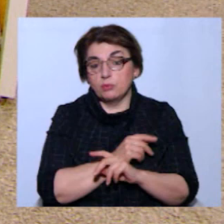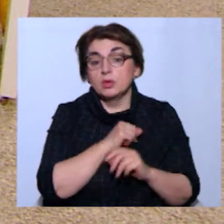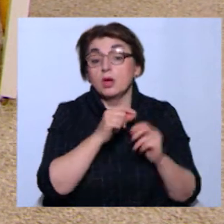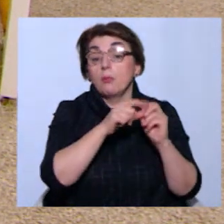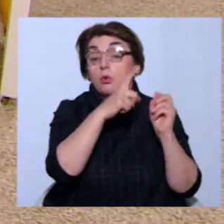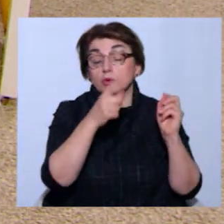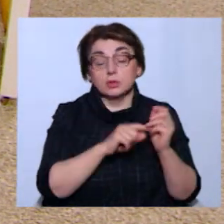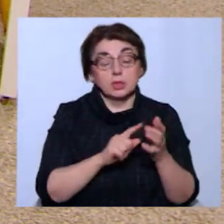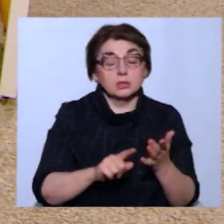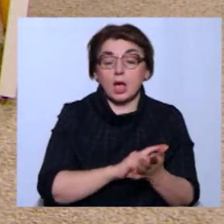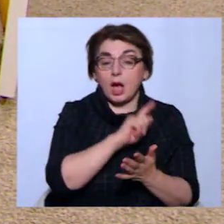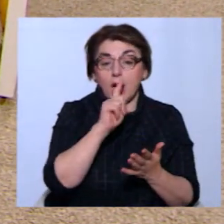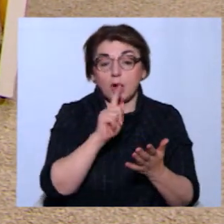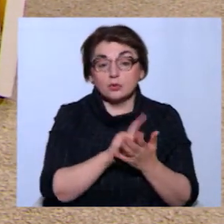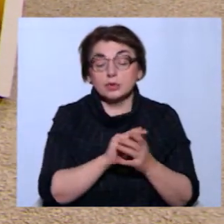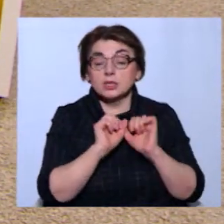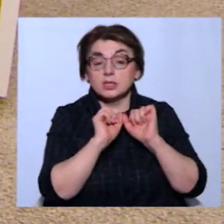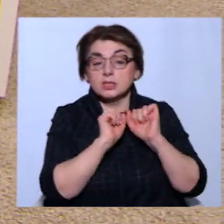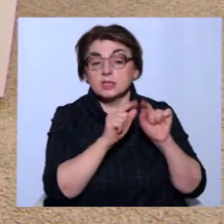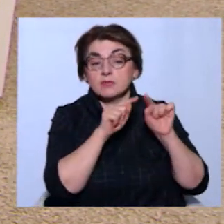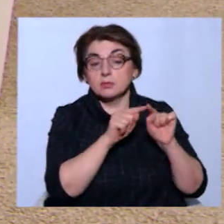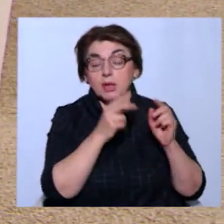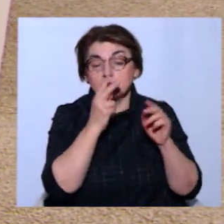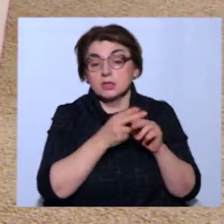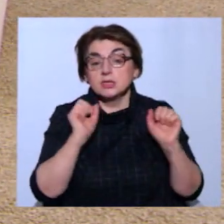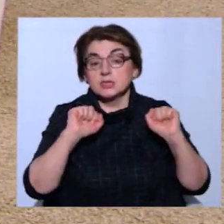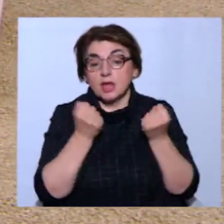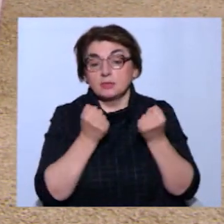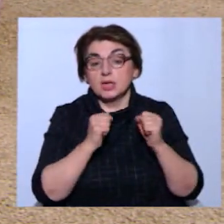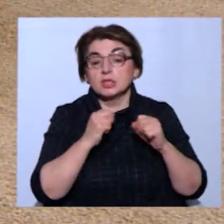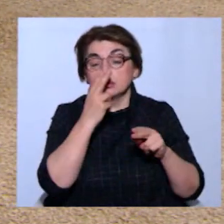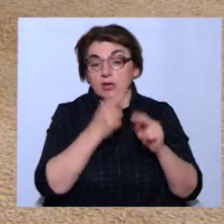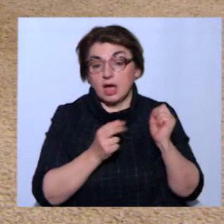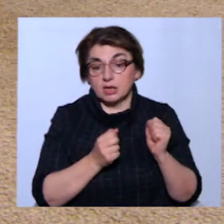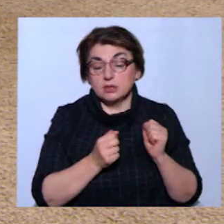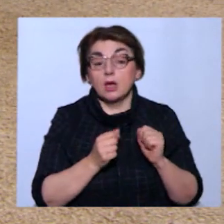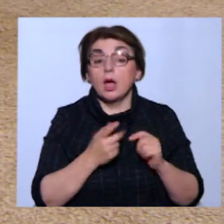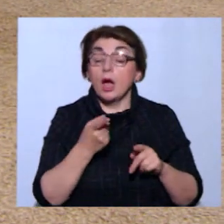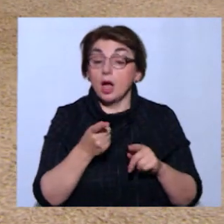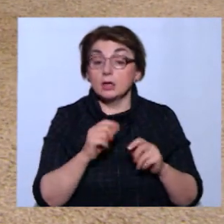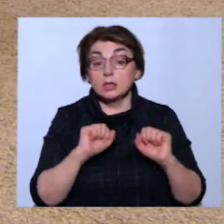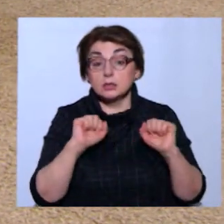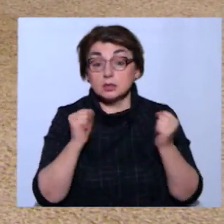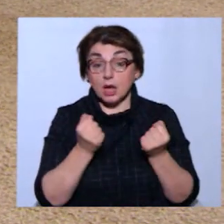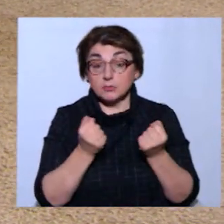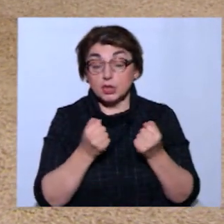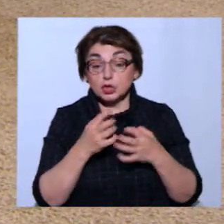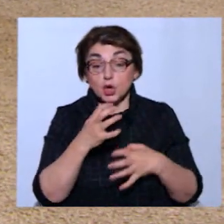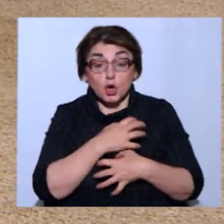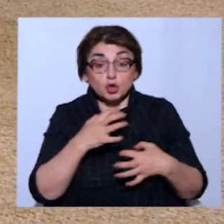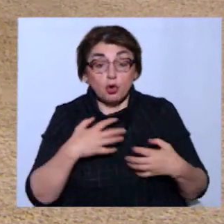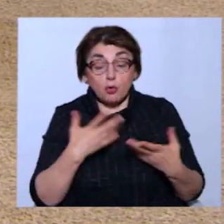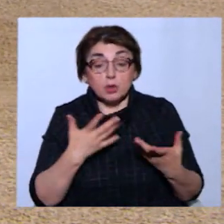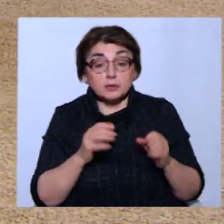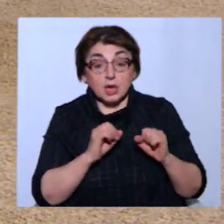ფოთოლცვენა მცენარეს იცავს გაყინვისაგან. ზამთარში რა იცავს ცხოველებს? თქვენ მეტყვით ალბათ, რომ ბეწვი. რა